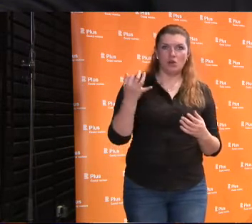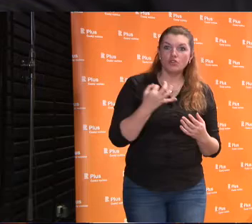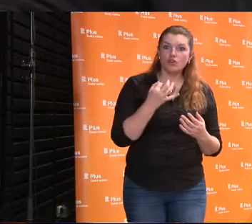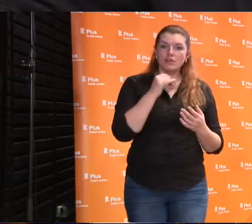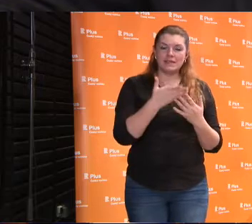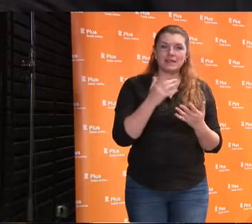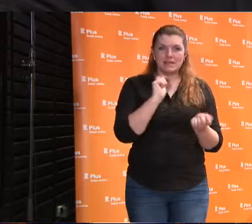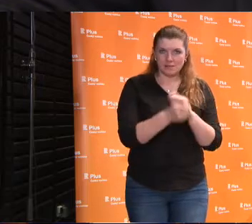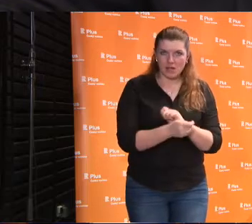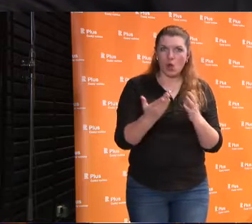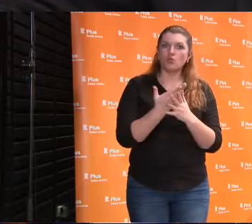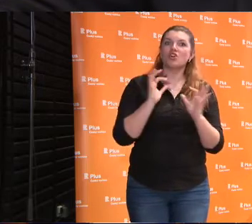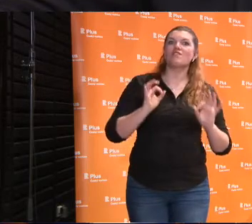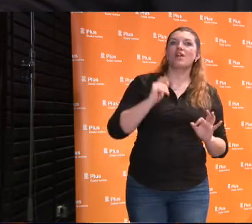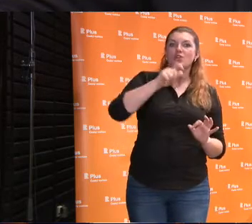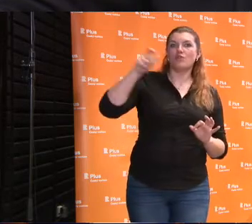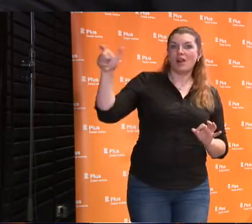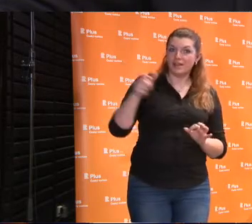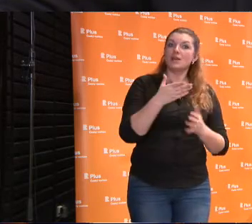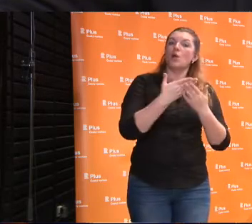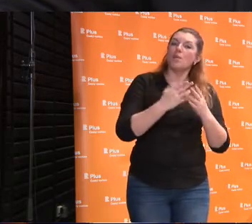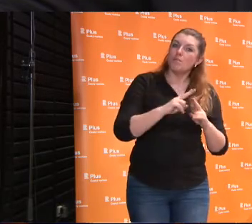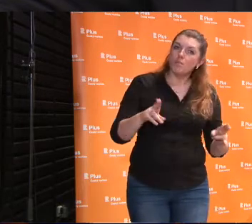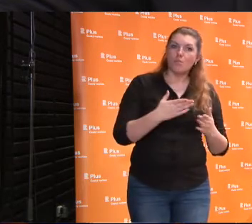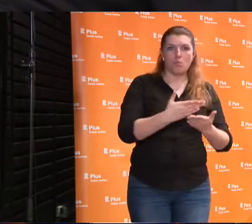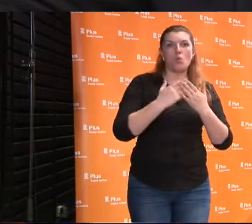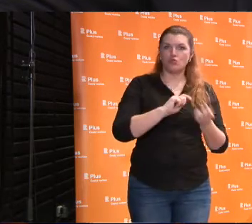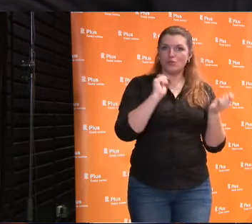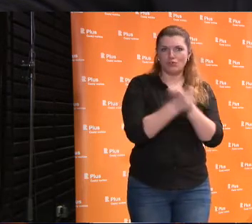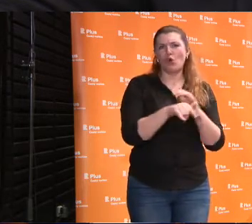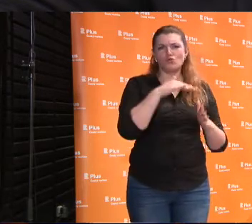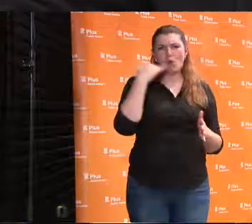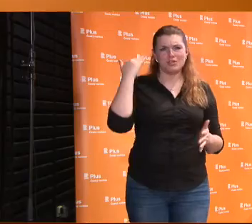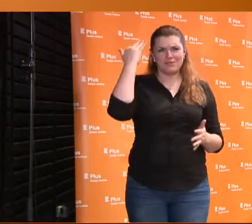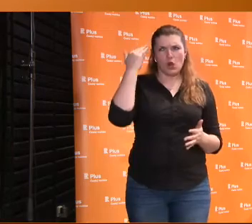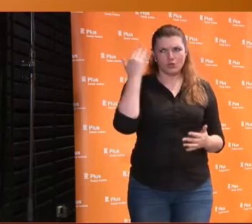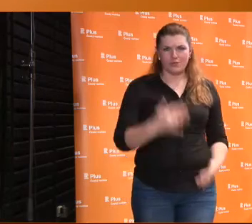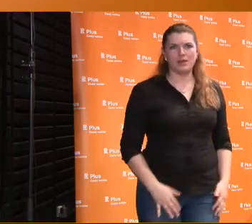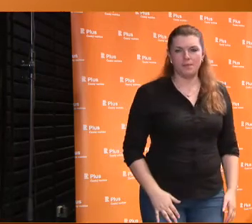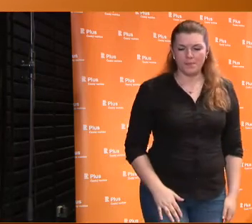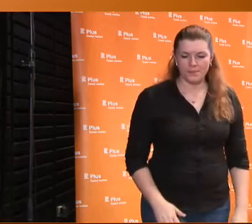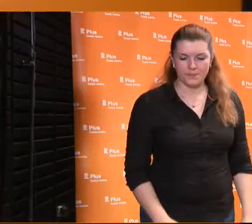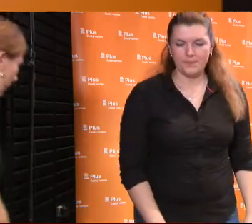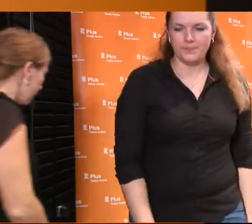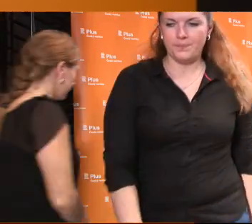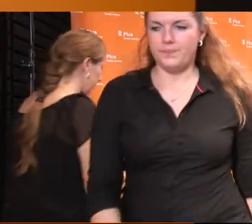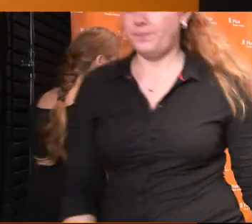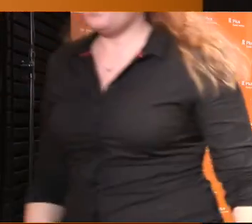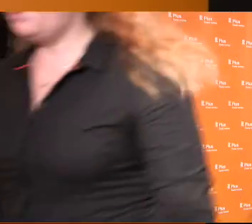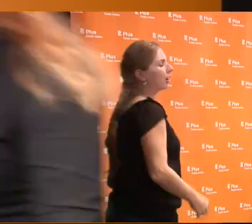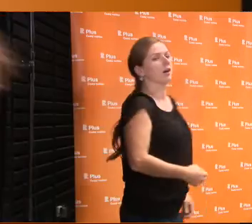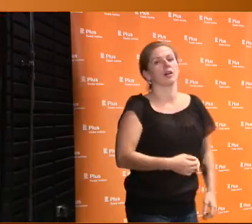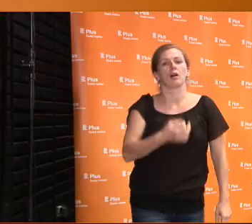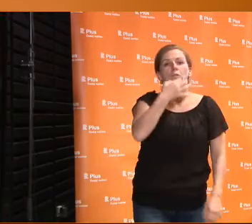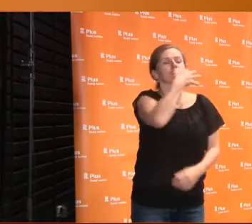lidi, které nám pomůžou se transformovat. Tohle je moc filozofické. Otázka na Bohumila Kartouse. Podle studie už dnes tady